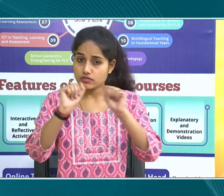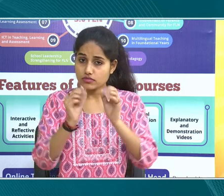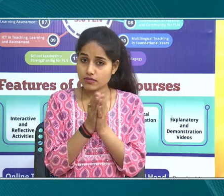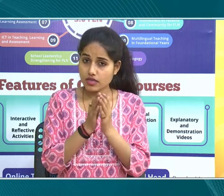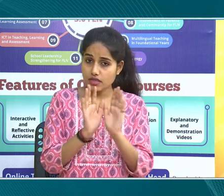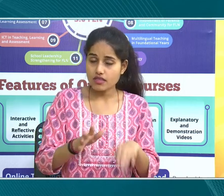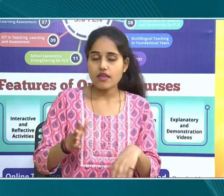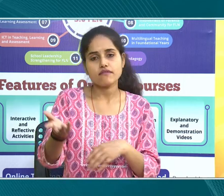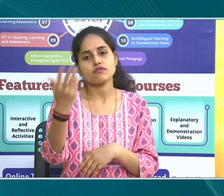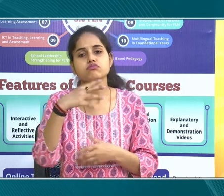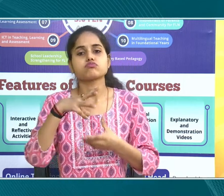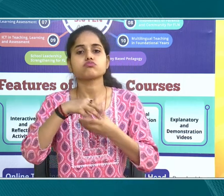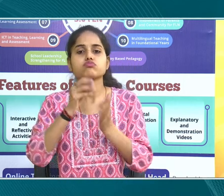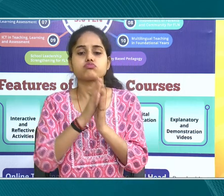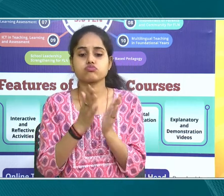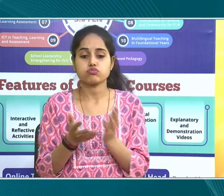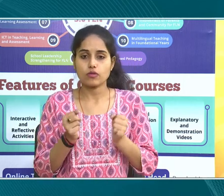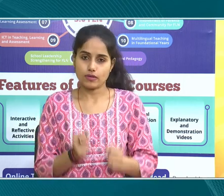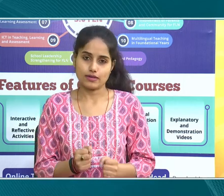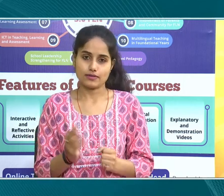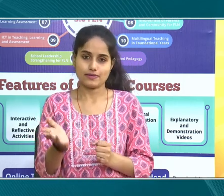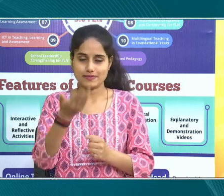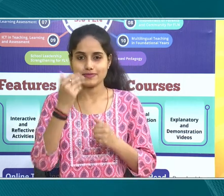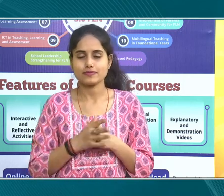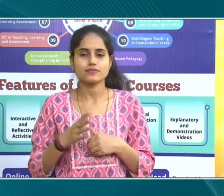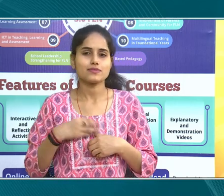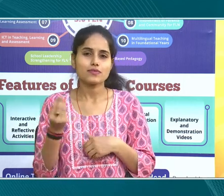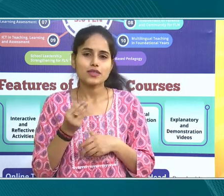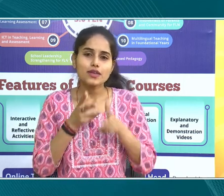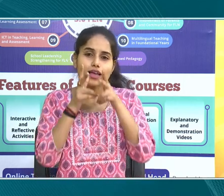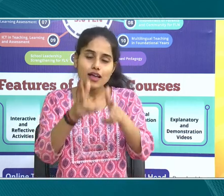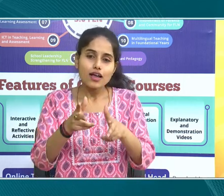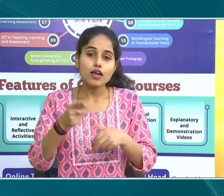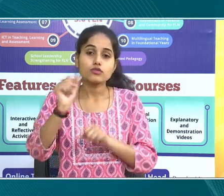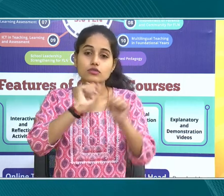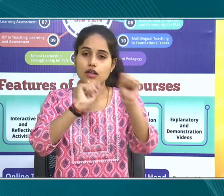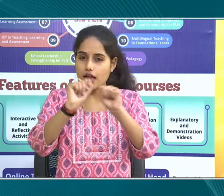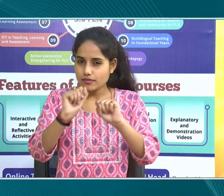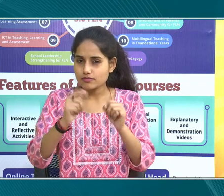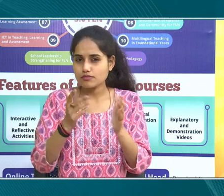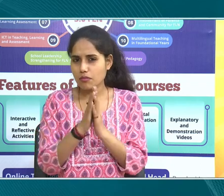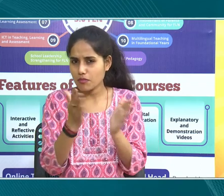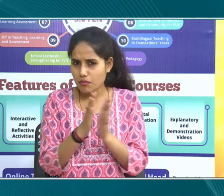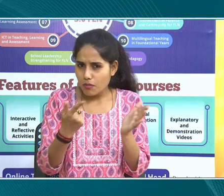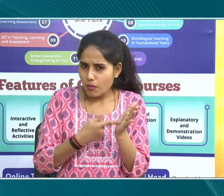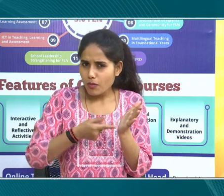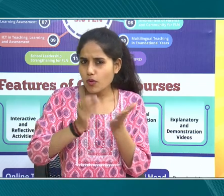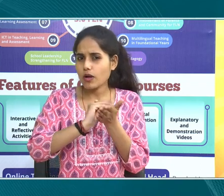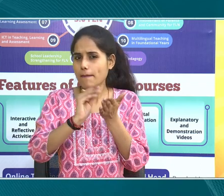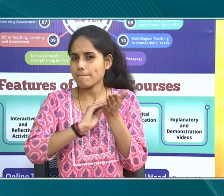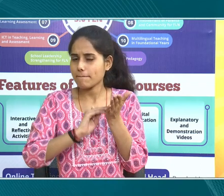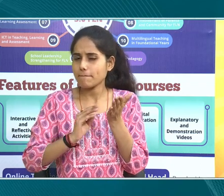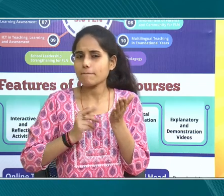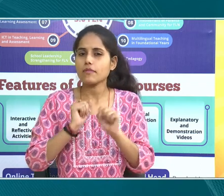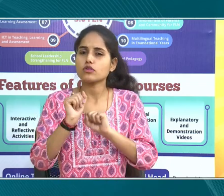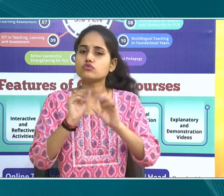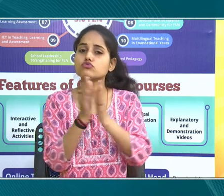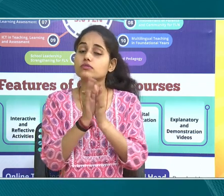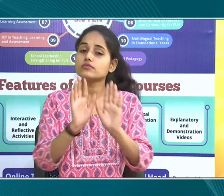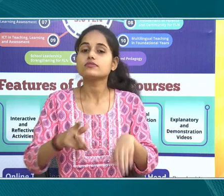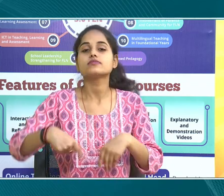ठीक है तो मैं कुछ आपको बोलती हूं वो आप अपने अपनी जो भी आपके पास साधन है उससे लिखिए तो राहुल